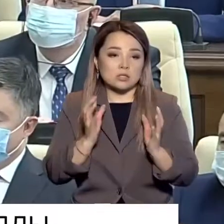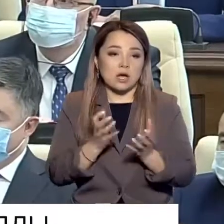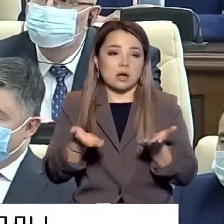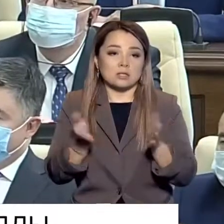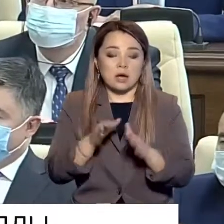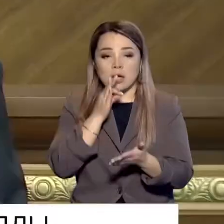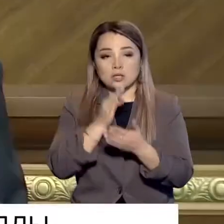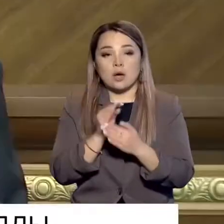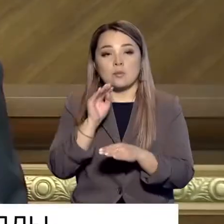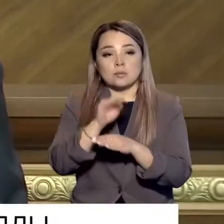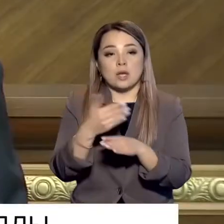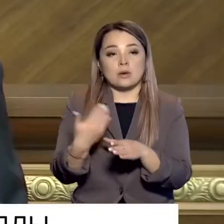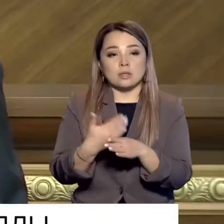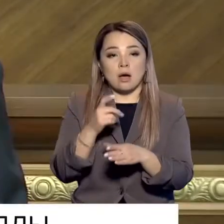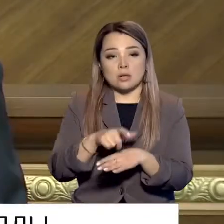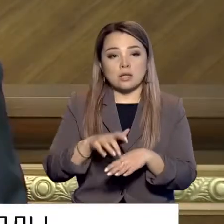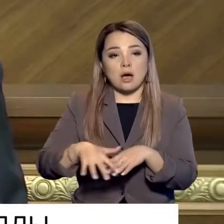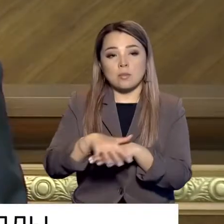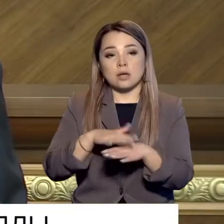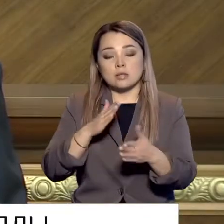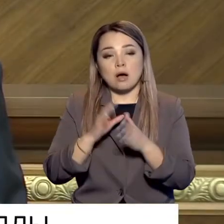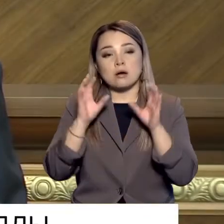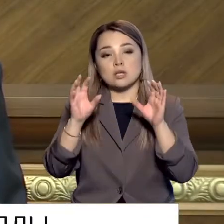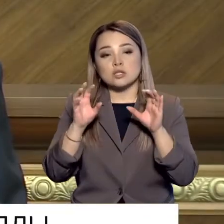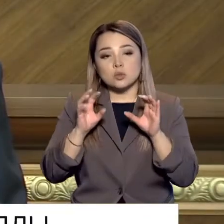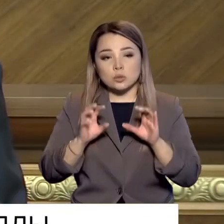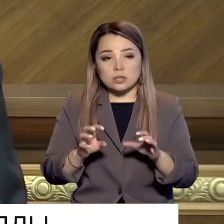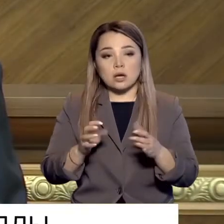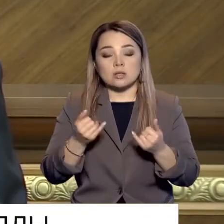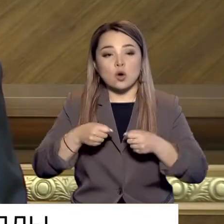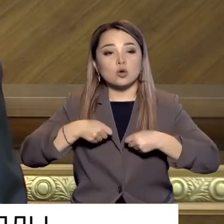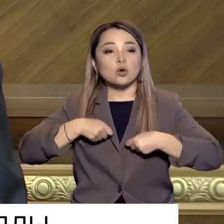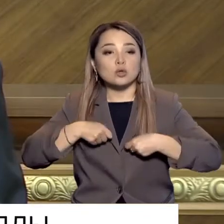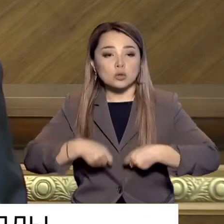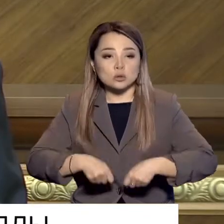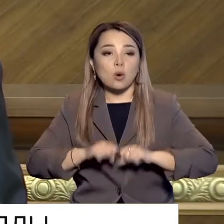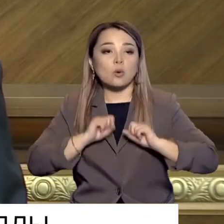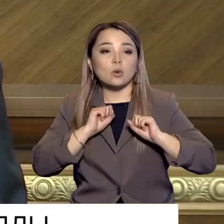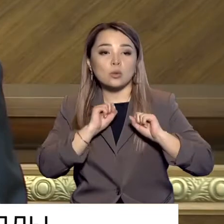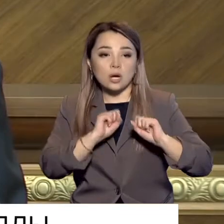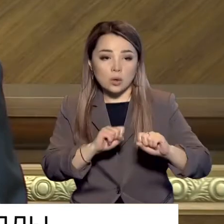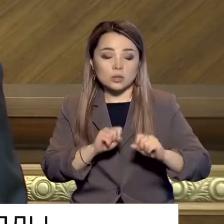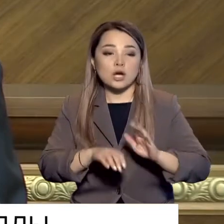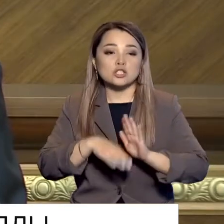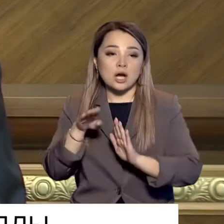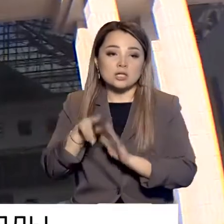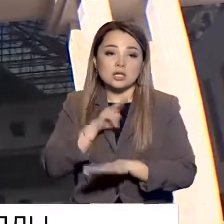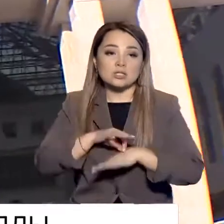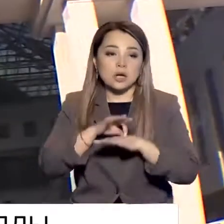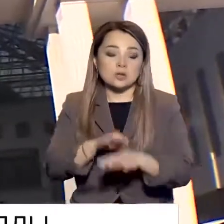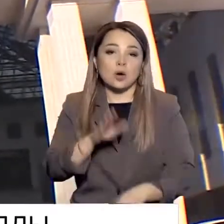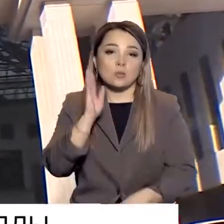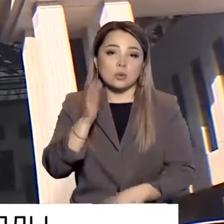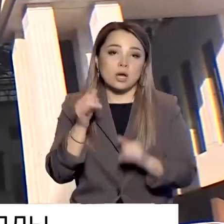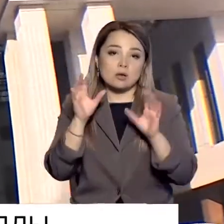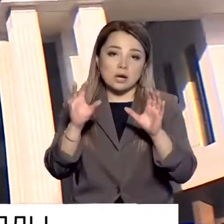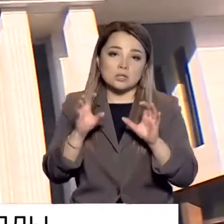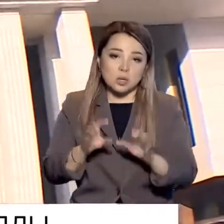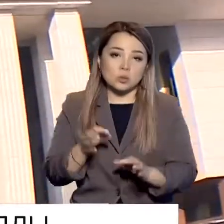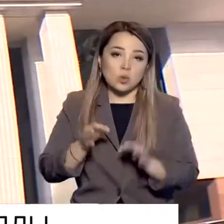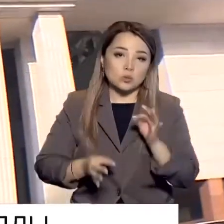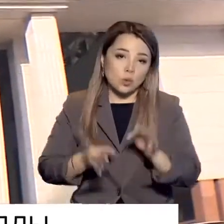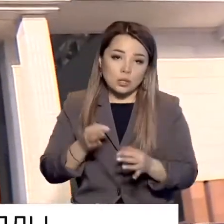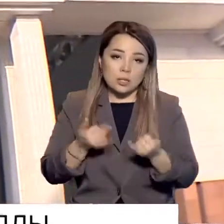Оған қоса азаматтарымыздың конституциялық құқығының қорғалуын жақсарта түседі. Konstitusiyalık